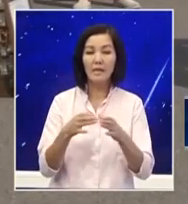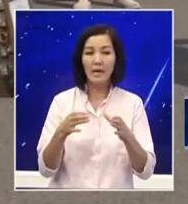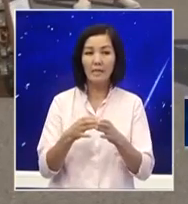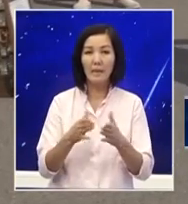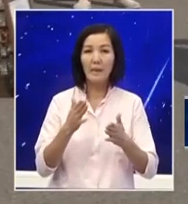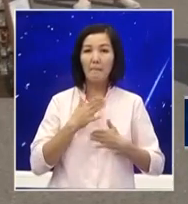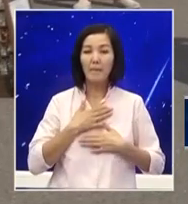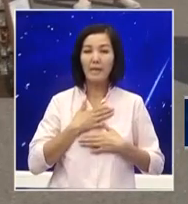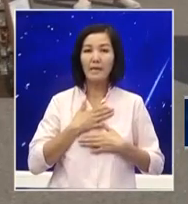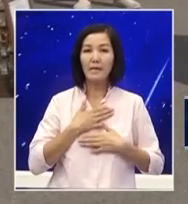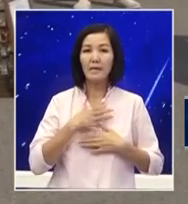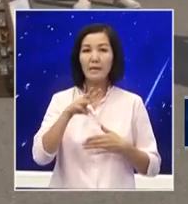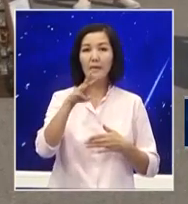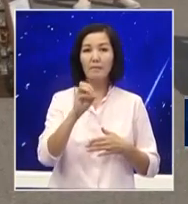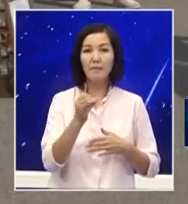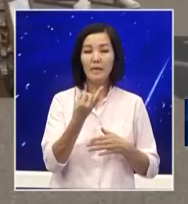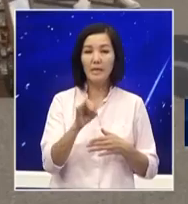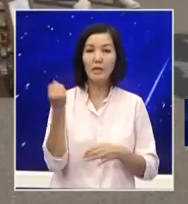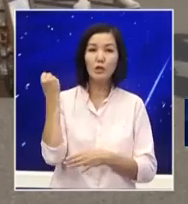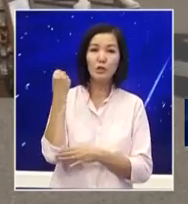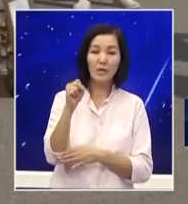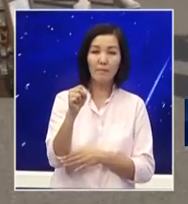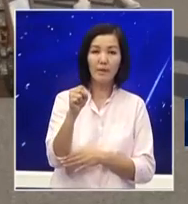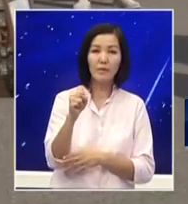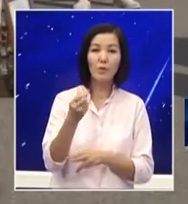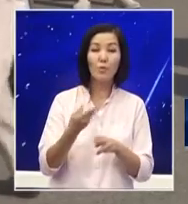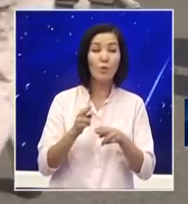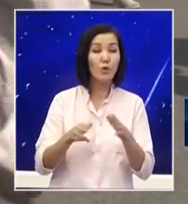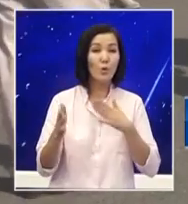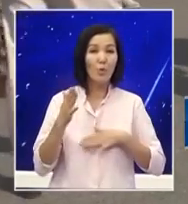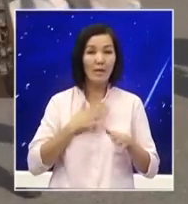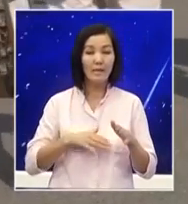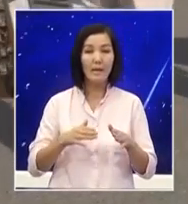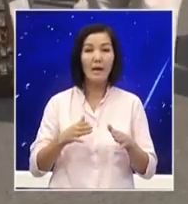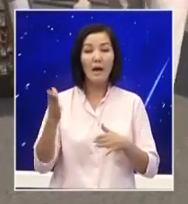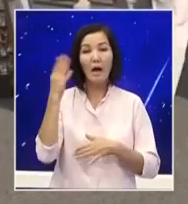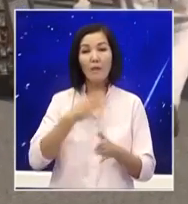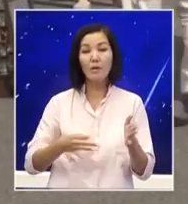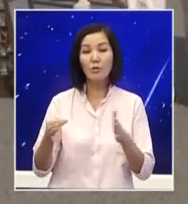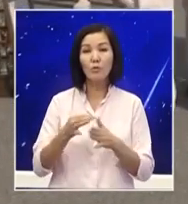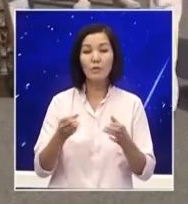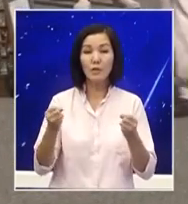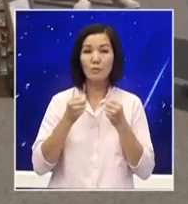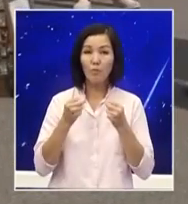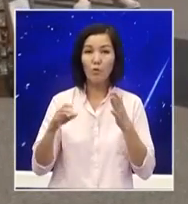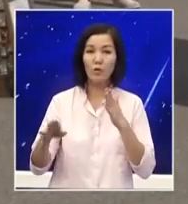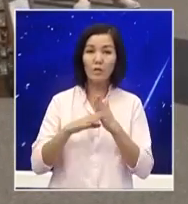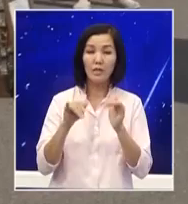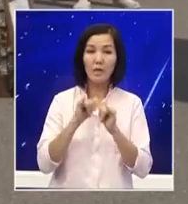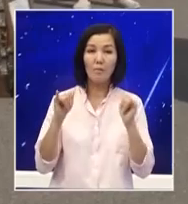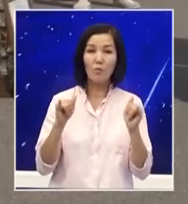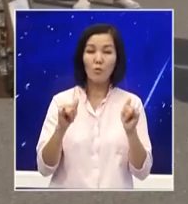лигасында менің шәкіртім Мерей Сүйіновтің жеңімпаз атануы әрине қуантты. Бір жағынан Алматы облысында бұл спорттың дамығандығын